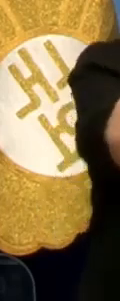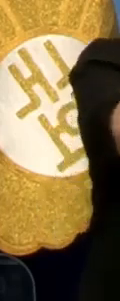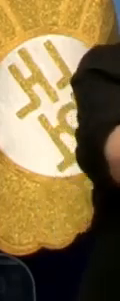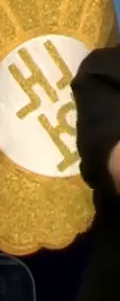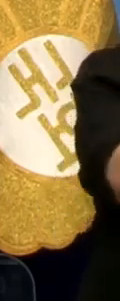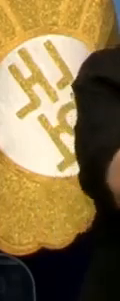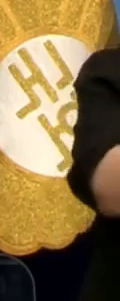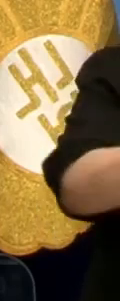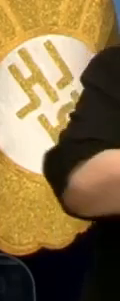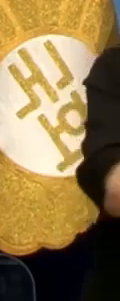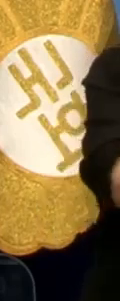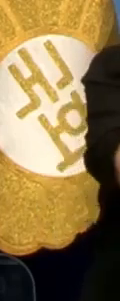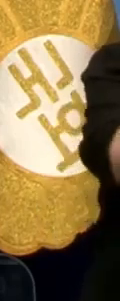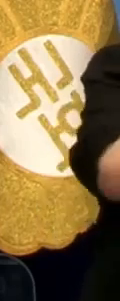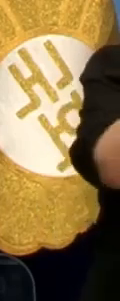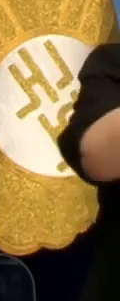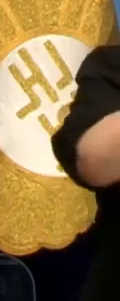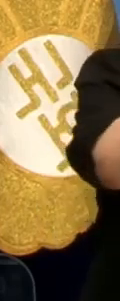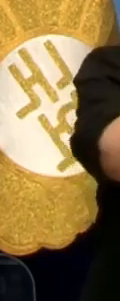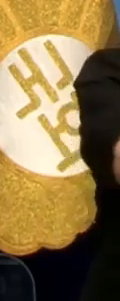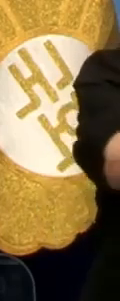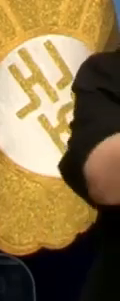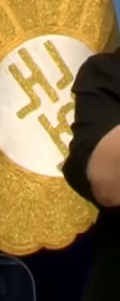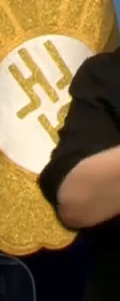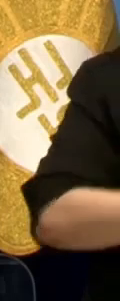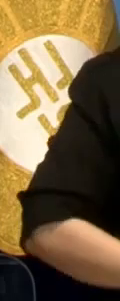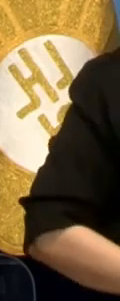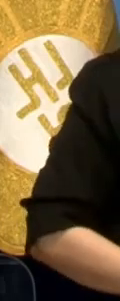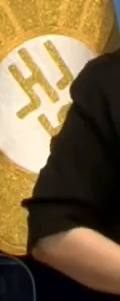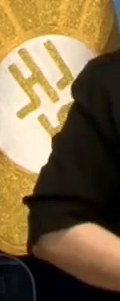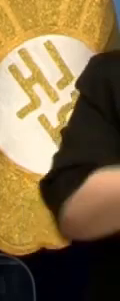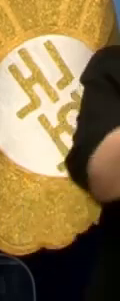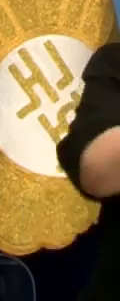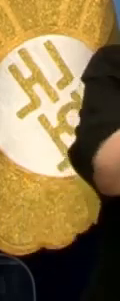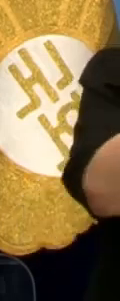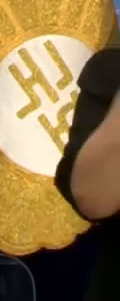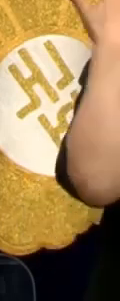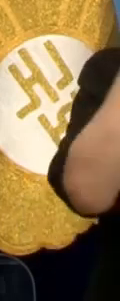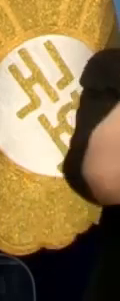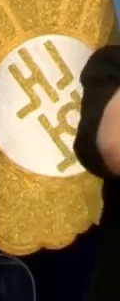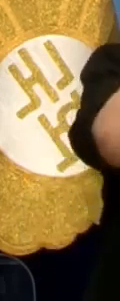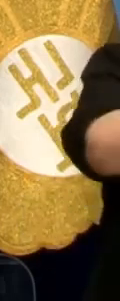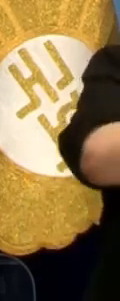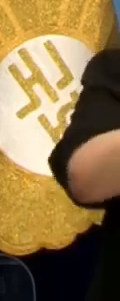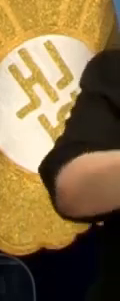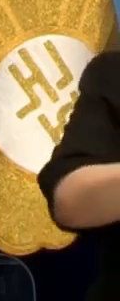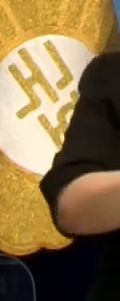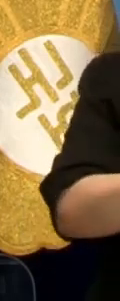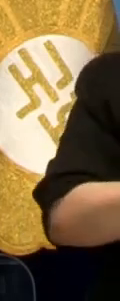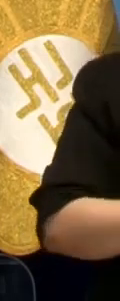되어가는 전환적 정책입니다. 40여 년 전에 매월